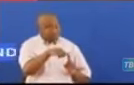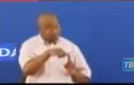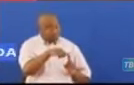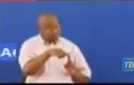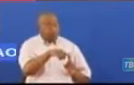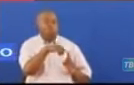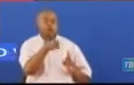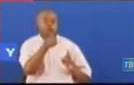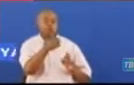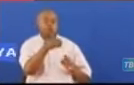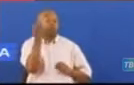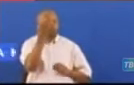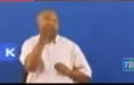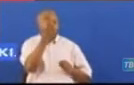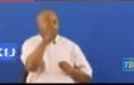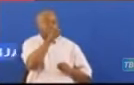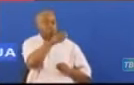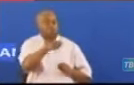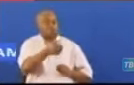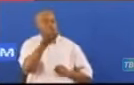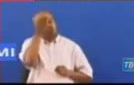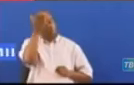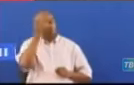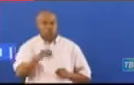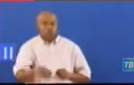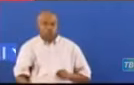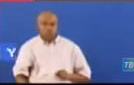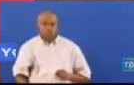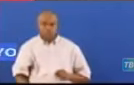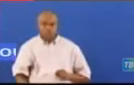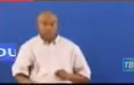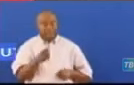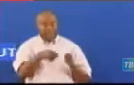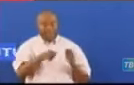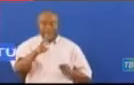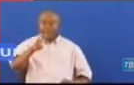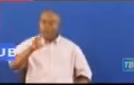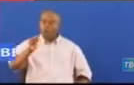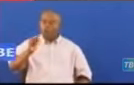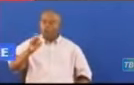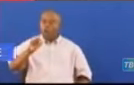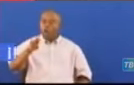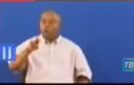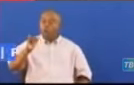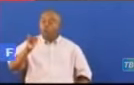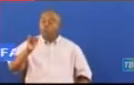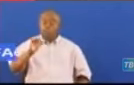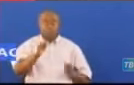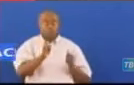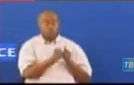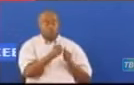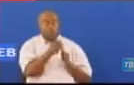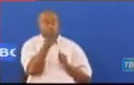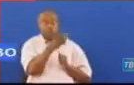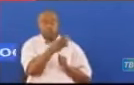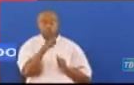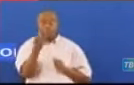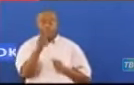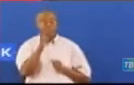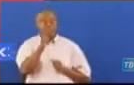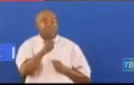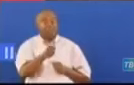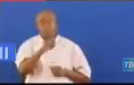Mungu. Neno la Mungu katika Warumi 13:1 linasema kila mtu na atii